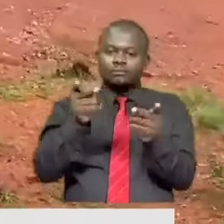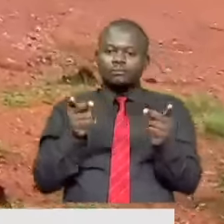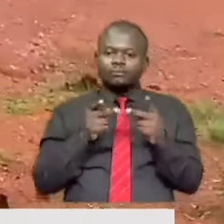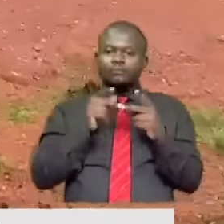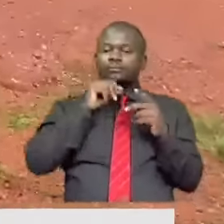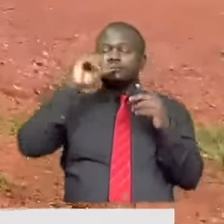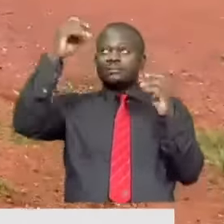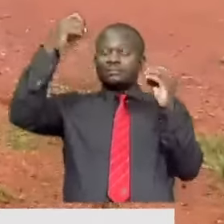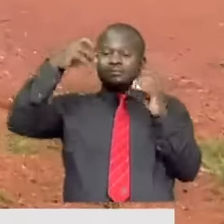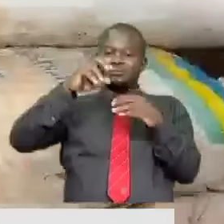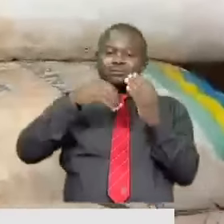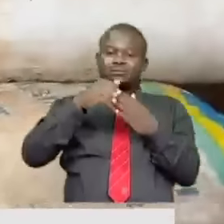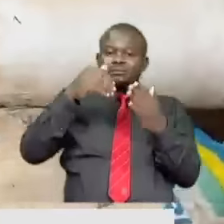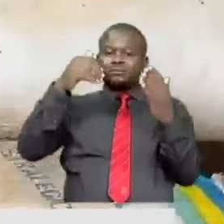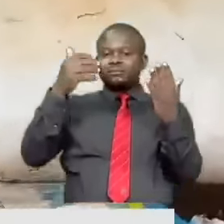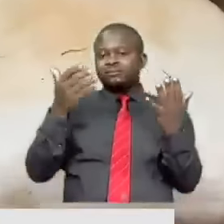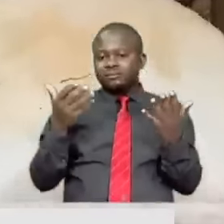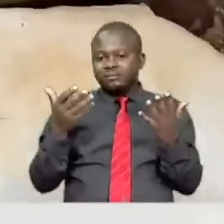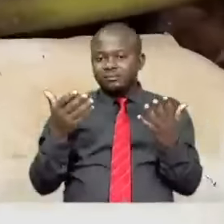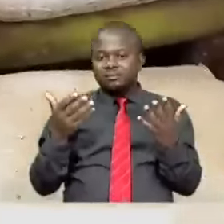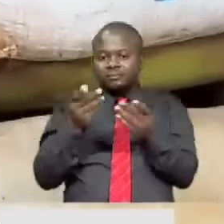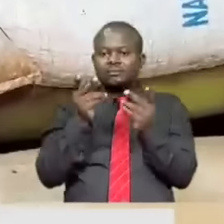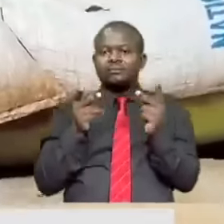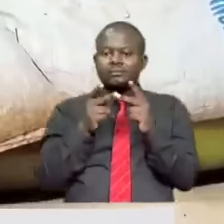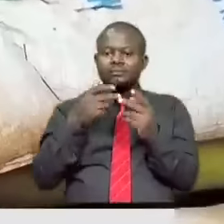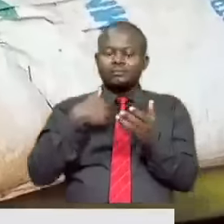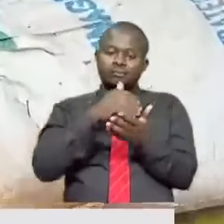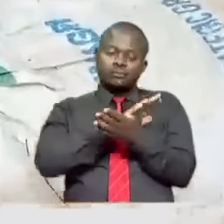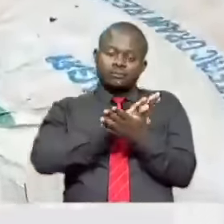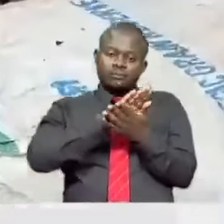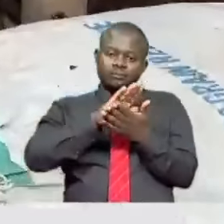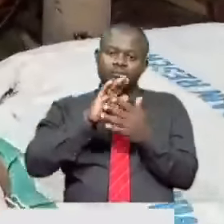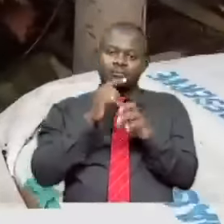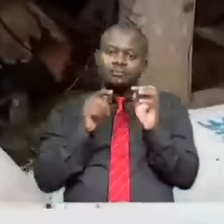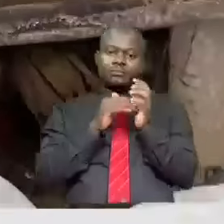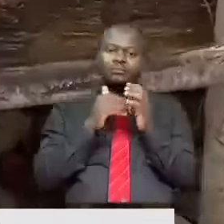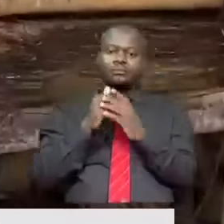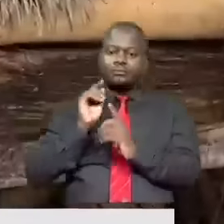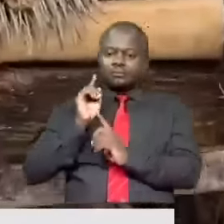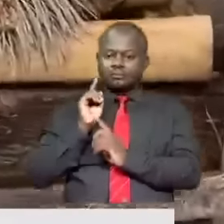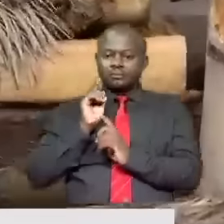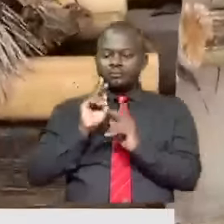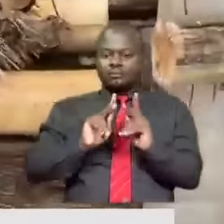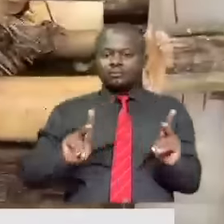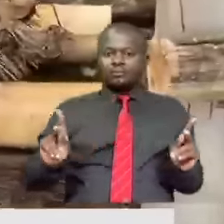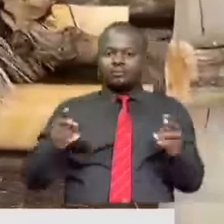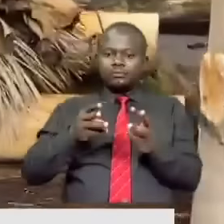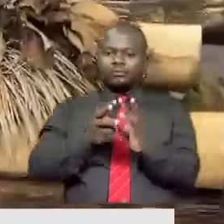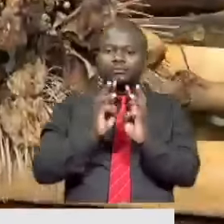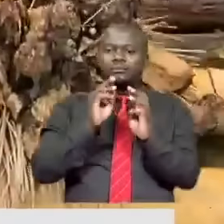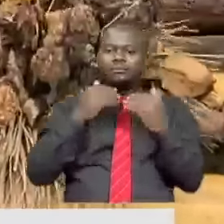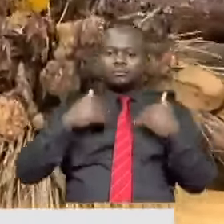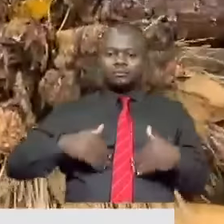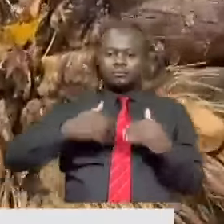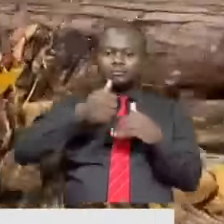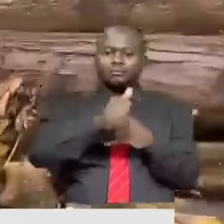hatavirwa hatanyagirwa, ahantu hafite isuku kandi hafite n'umutekano, ku buryo wa mubiri wiwe